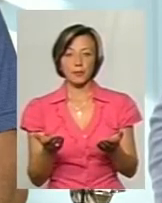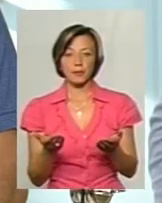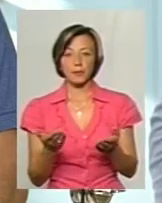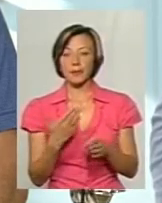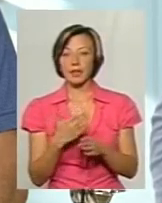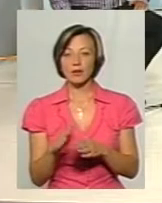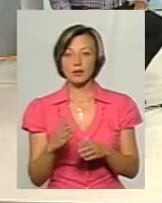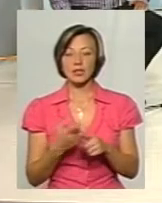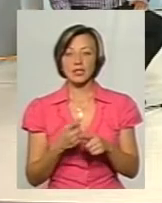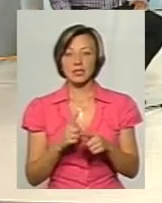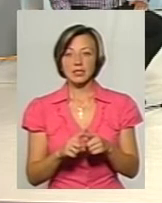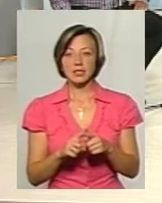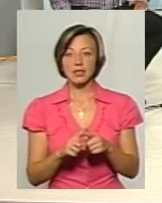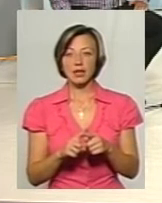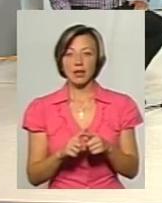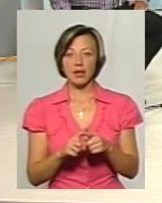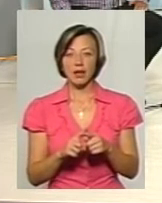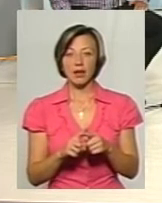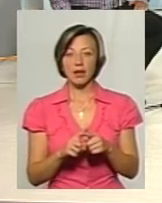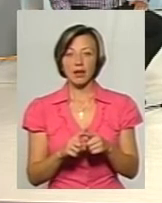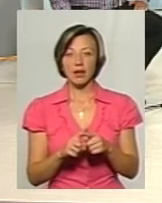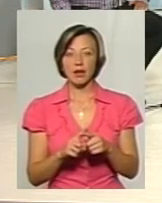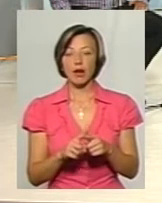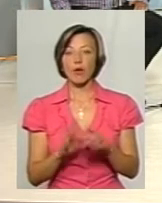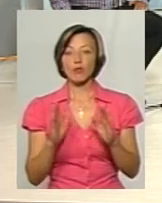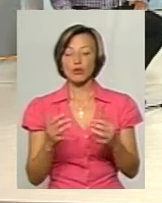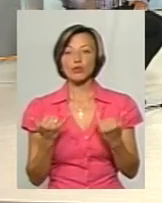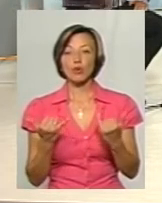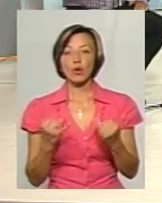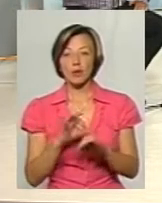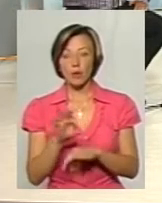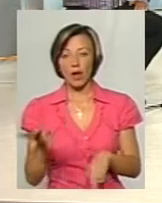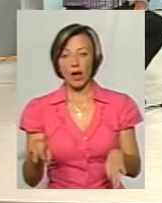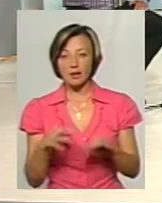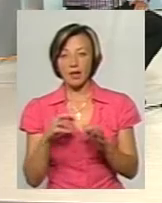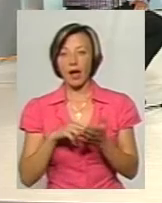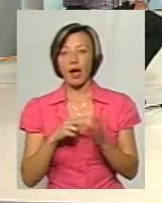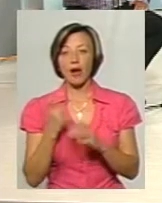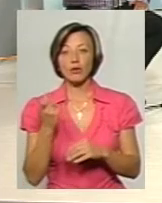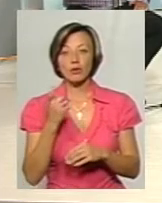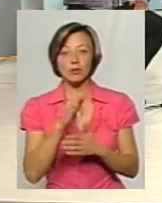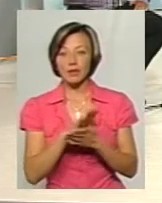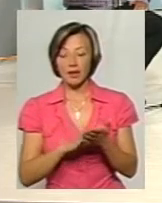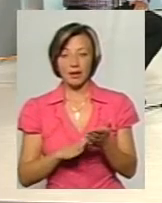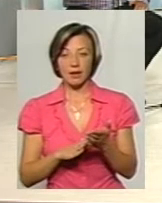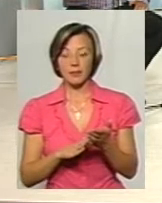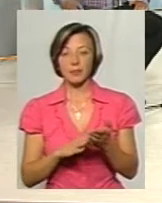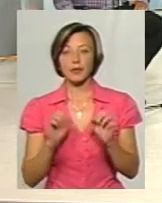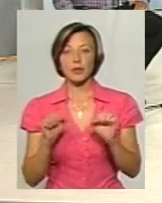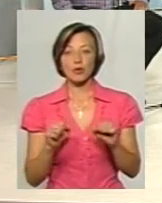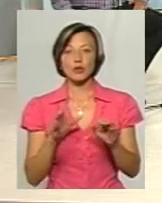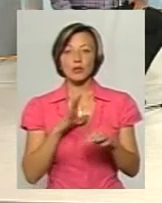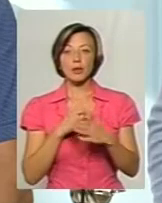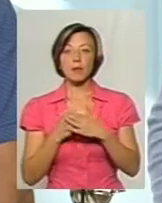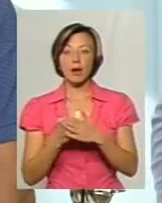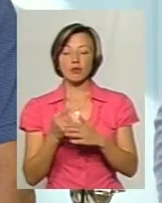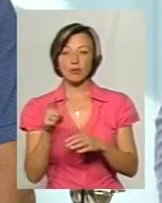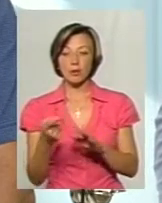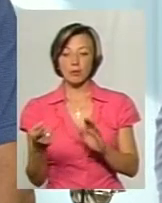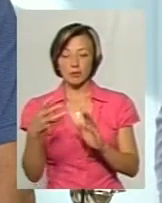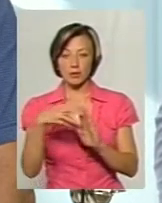частково створюють... Але це одномоментні проекти, які будуть сьогодні. Але вони можуть стати базою. Вони можуть стати базою для того, щоб туди